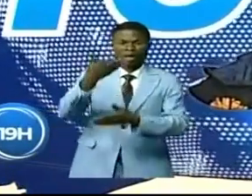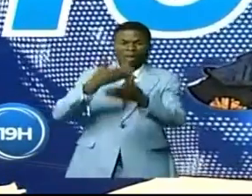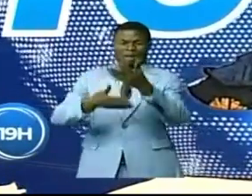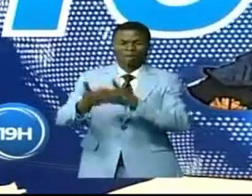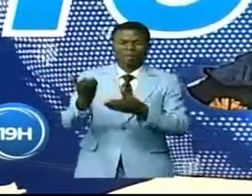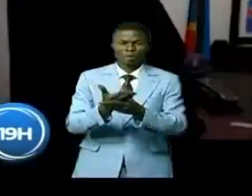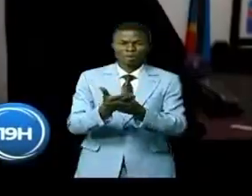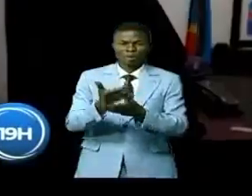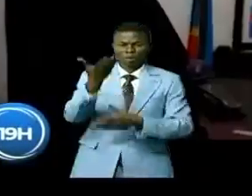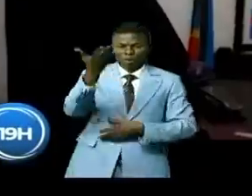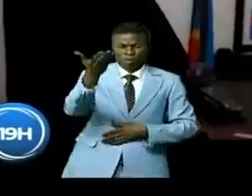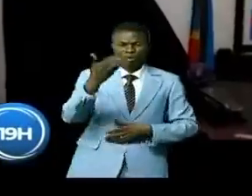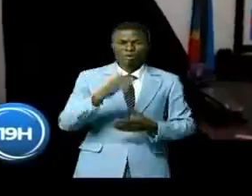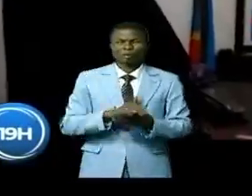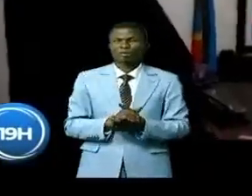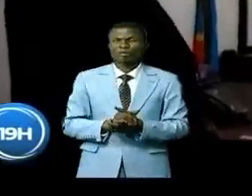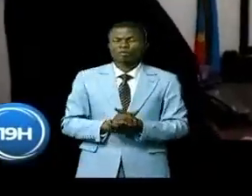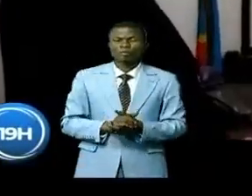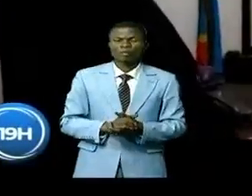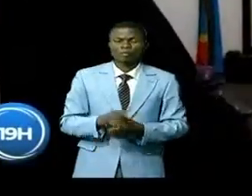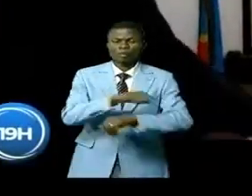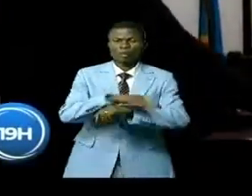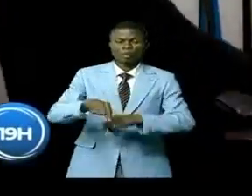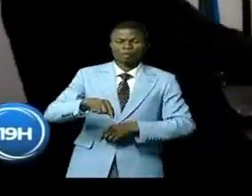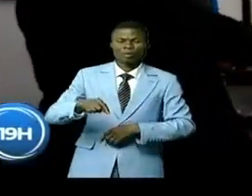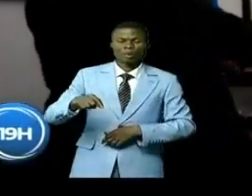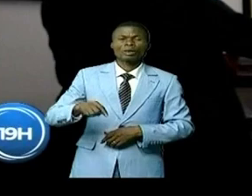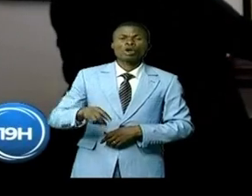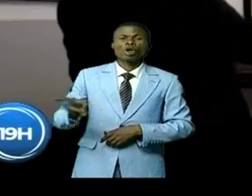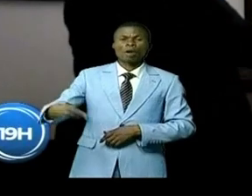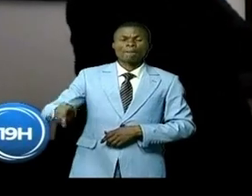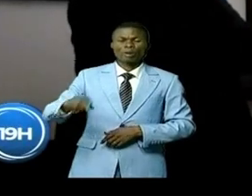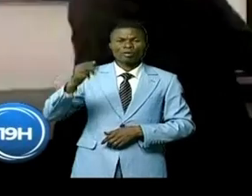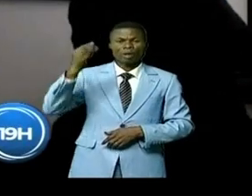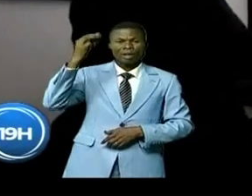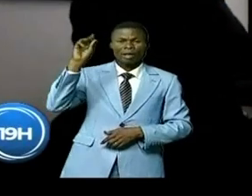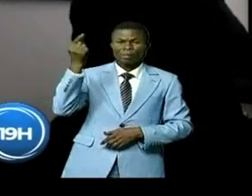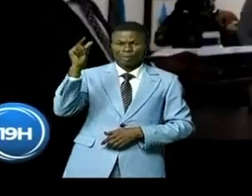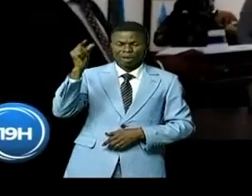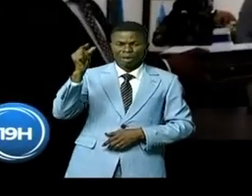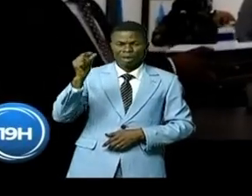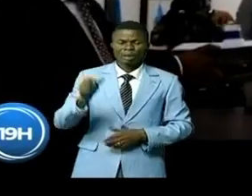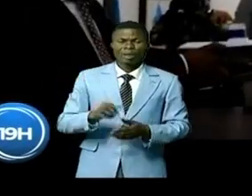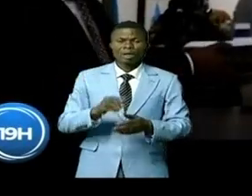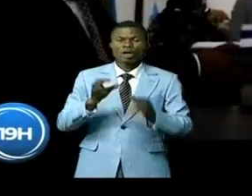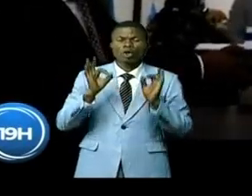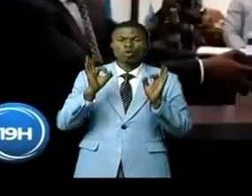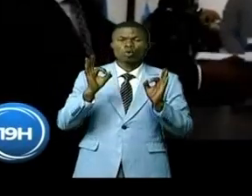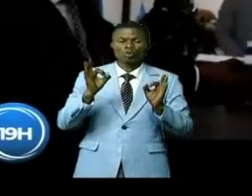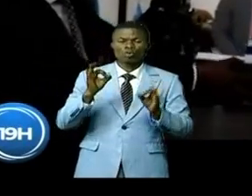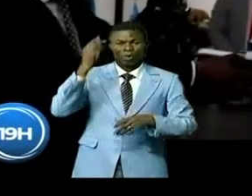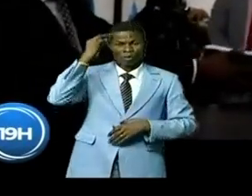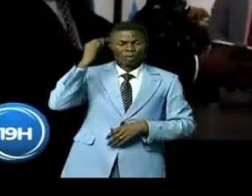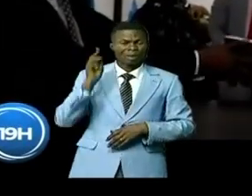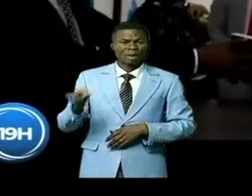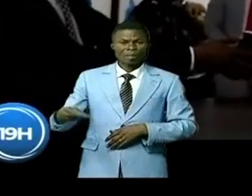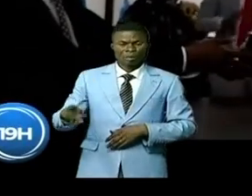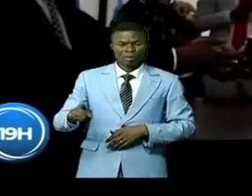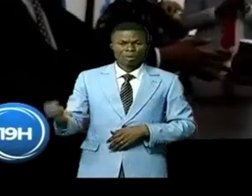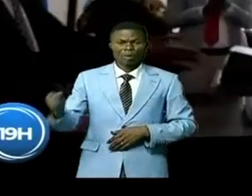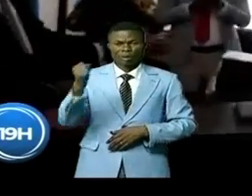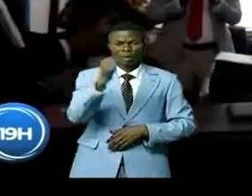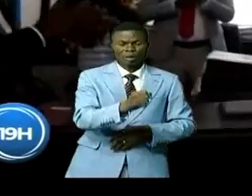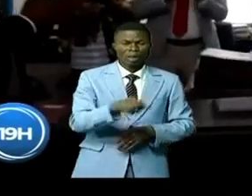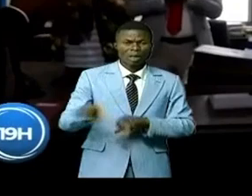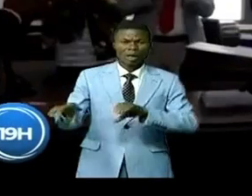réprises. A été effective au ministère provincial des Mines de la province du Lualaba. Le nouvel entrant Jacques Kaoumba a été installé au cours d'une